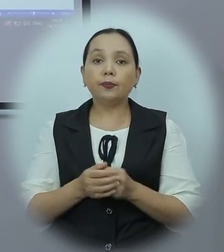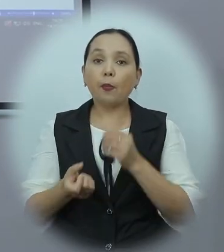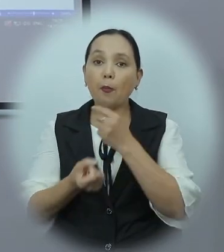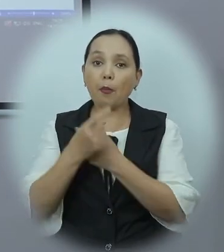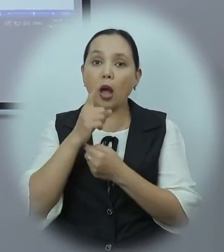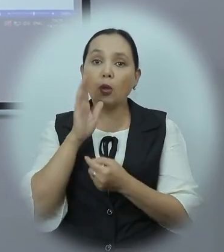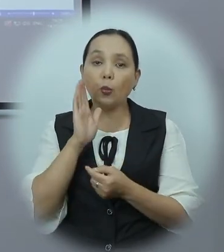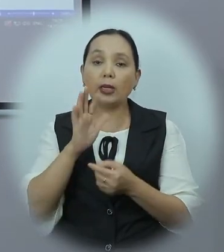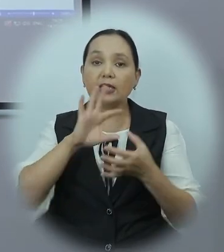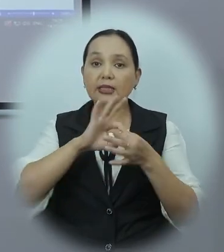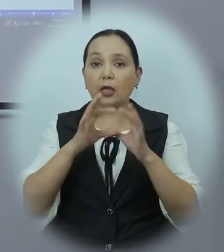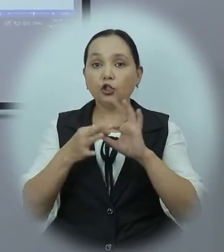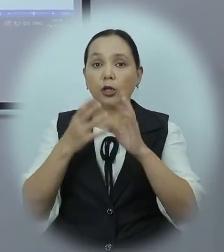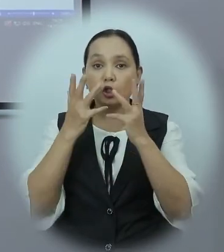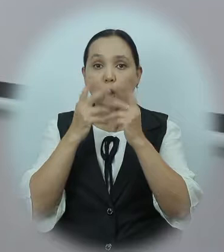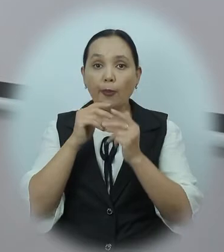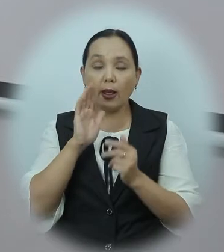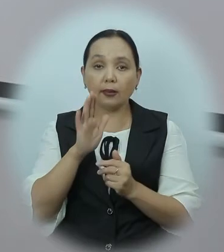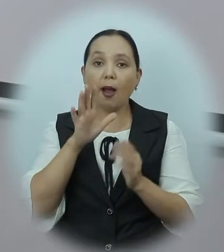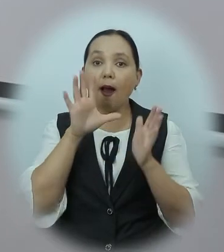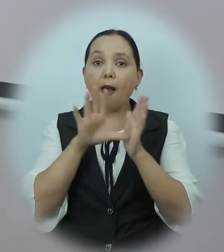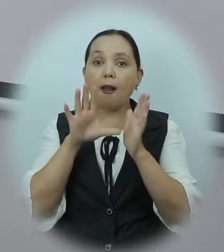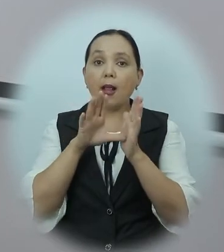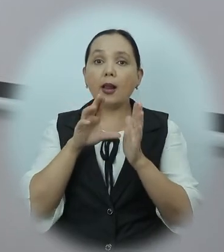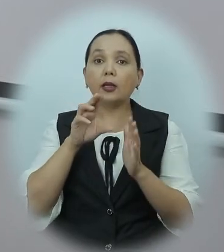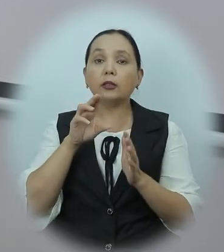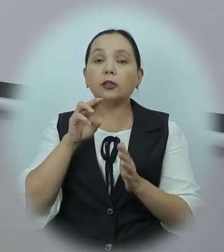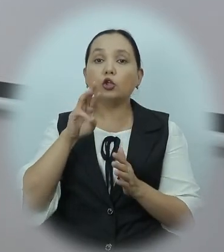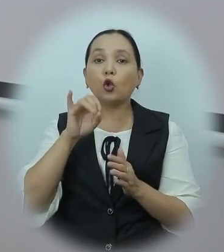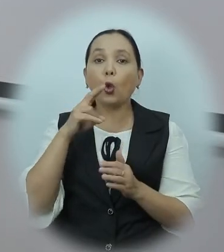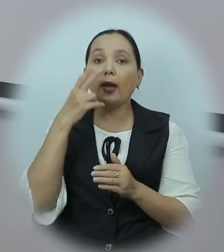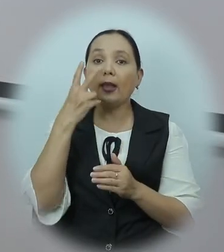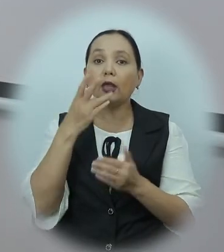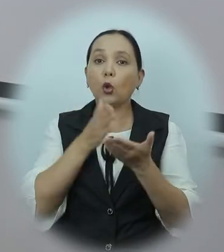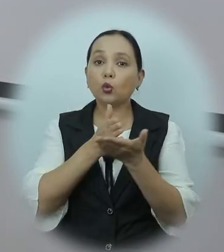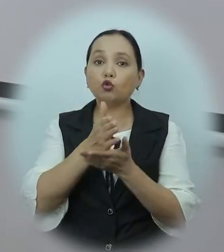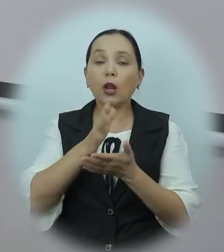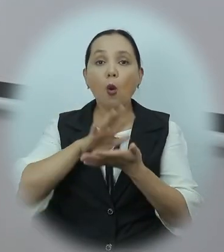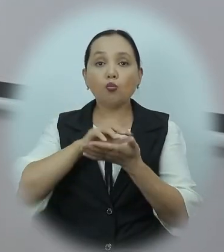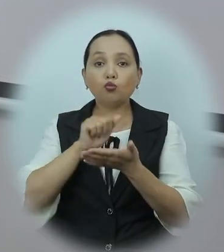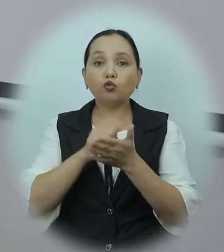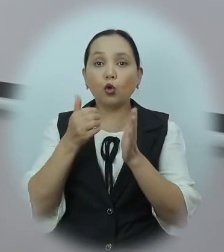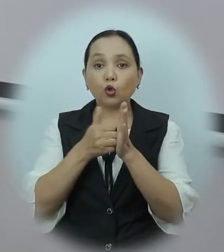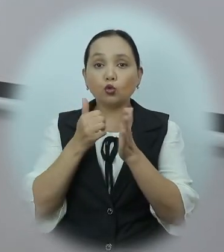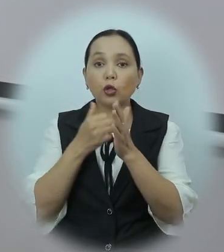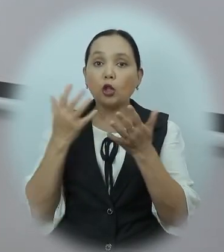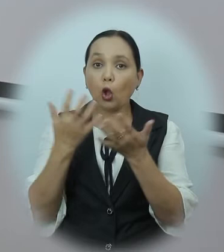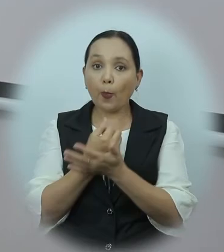ma'lum qilib turadigan zanjir hisoblanadi. Elektr ploykalar ikki usulda buzuqlik nuqsoni